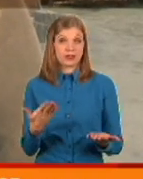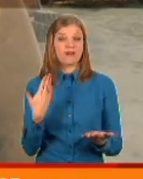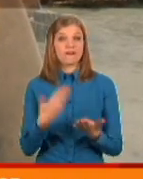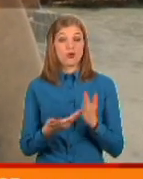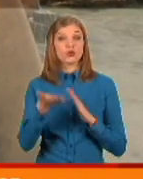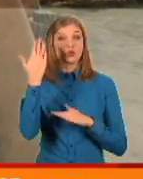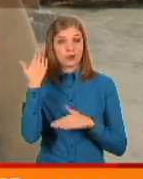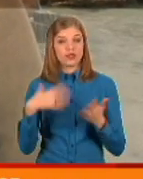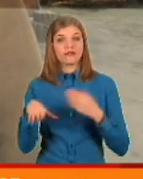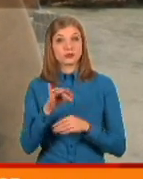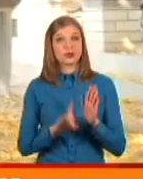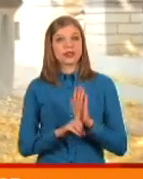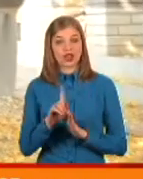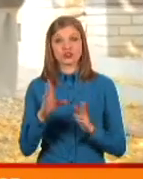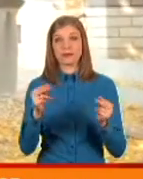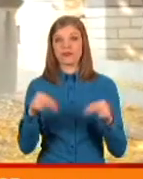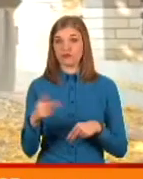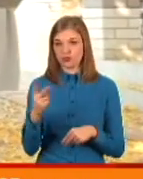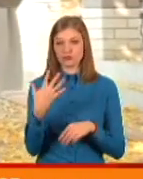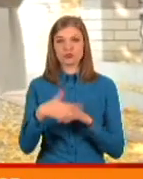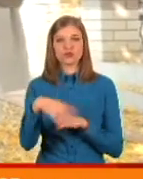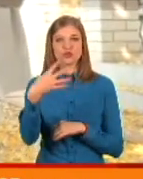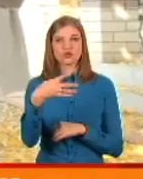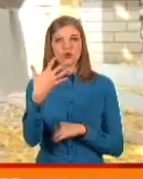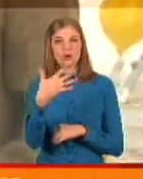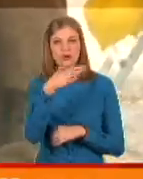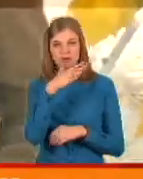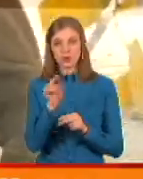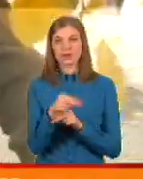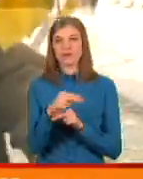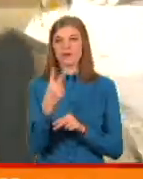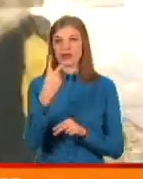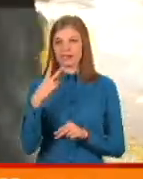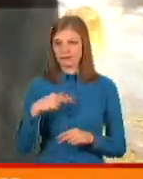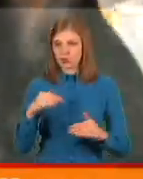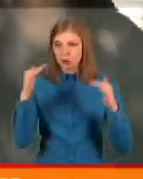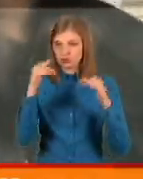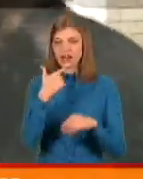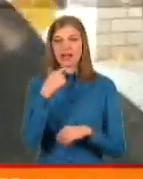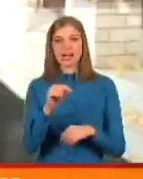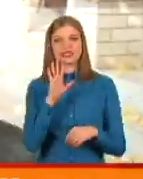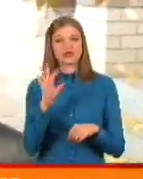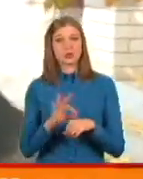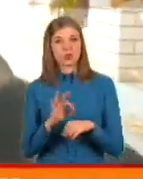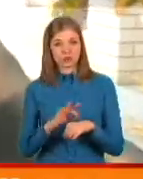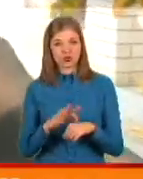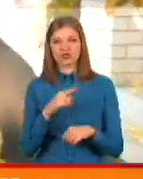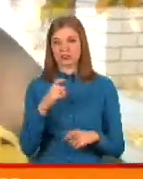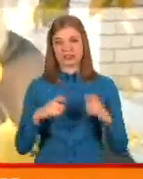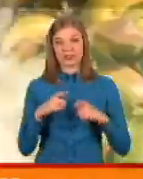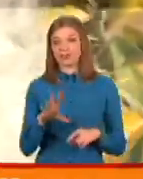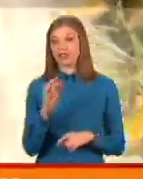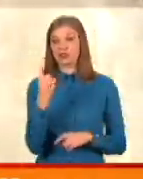тоді все і почалось. У шлюбі пара вже 45 років, виховали 2 дочок. Красуні дружини, каже чоловік, не